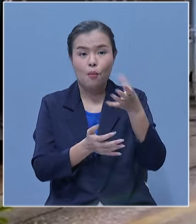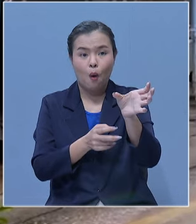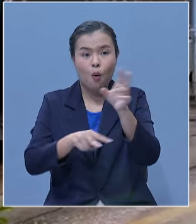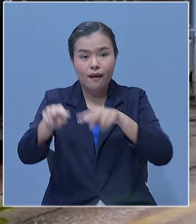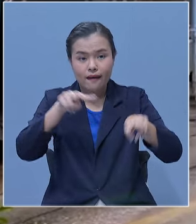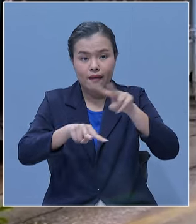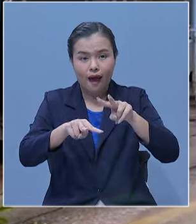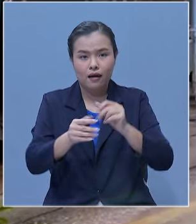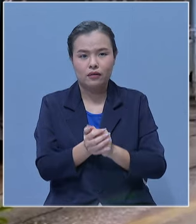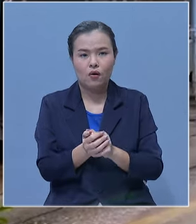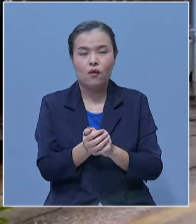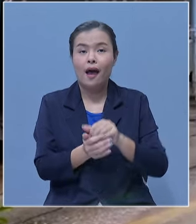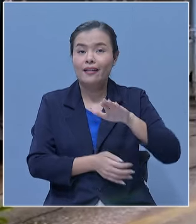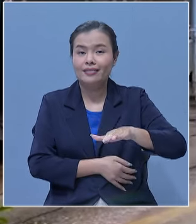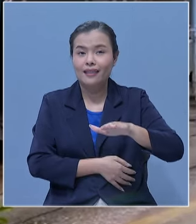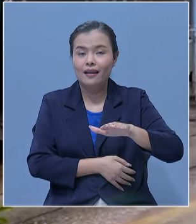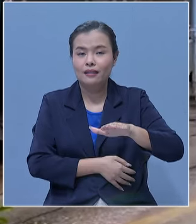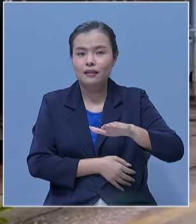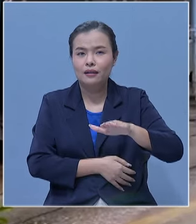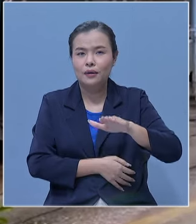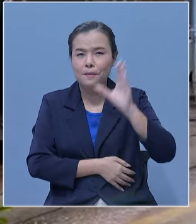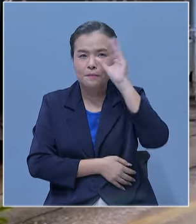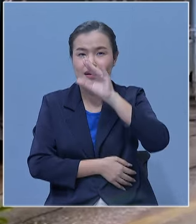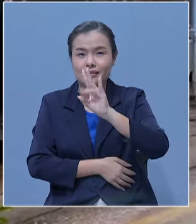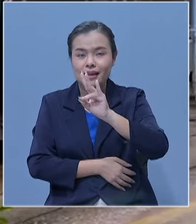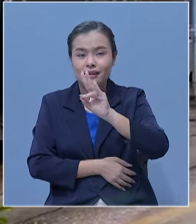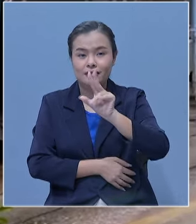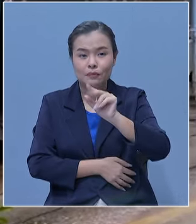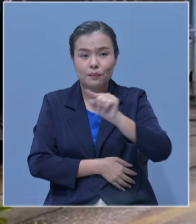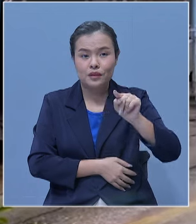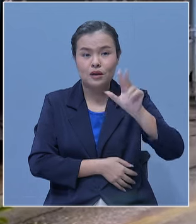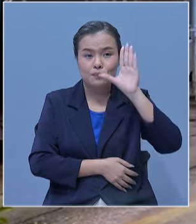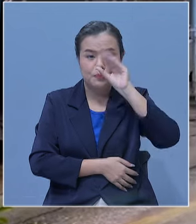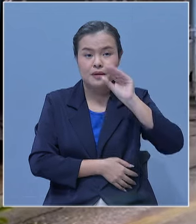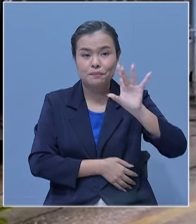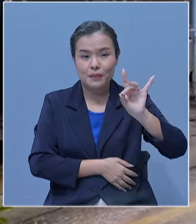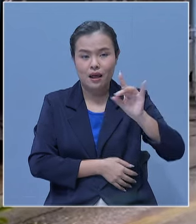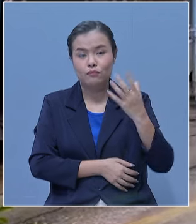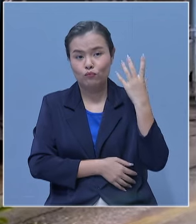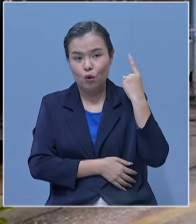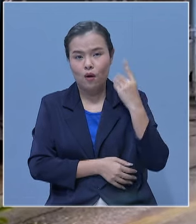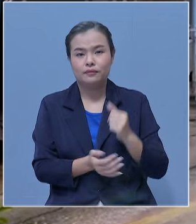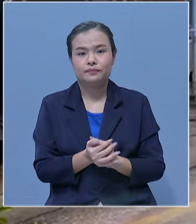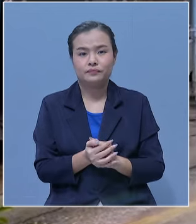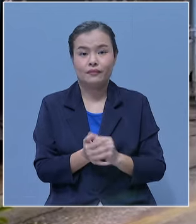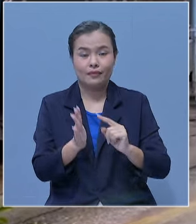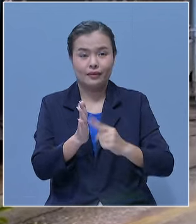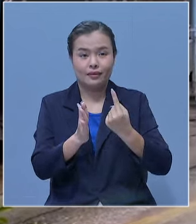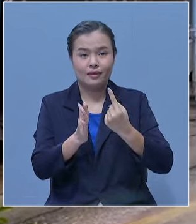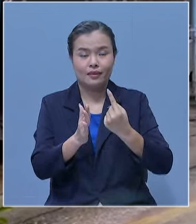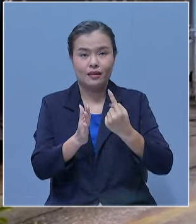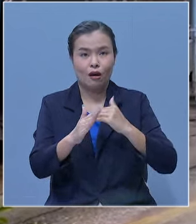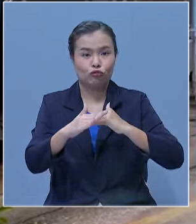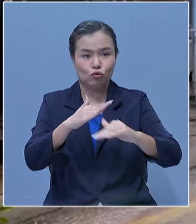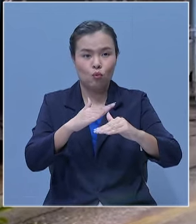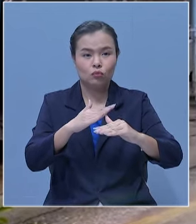าน้องมาร์ตินตั้งแต่ช่วงทุ่มครึ่งถึง2ทุ่มของเมื่อวานนี้นะฮะเบาะแสแรกที่มีการส่งให้กับทาง